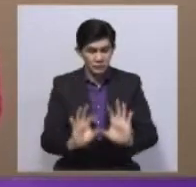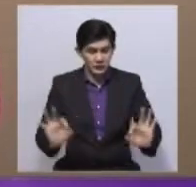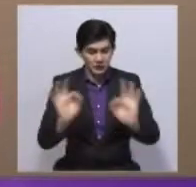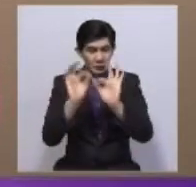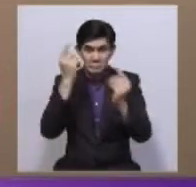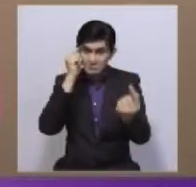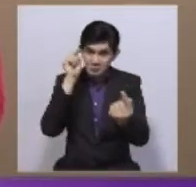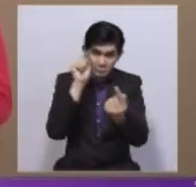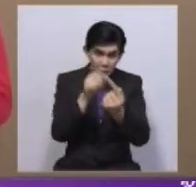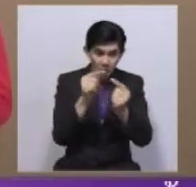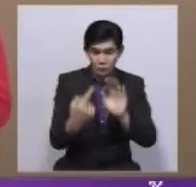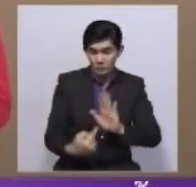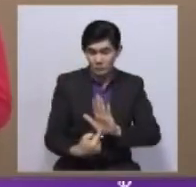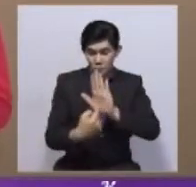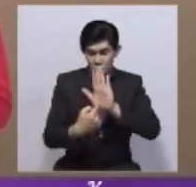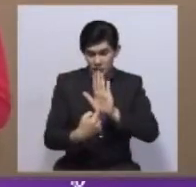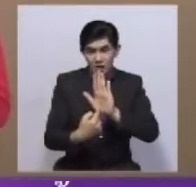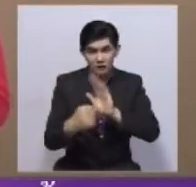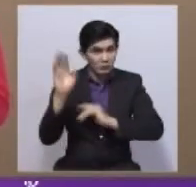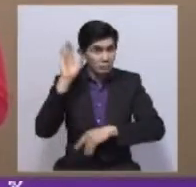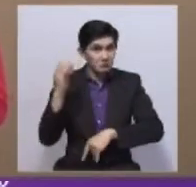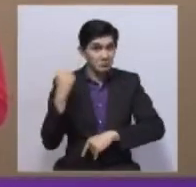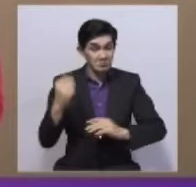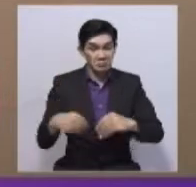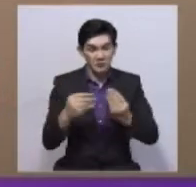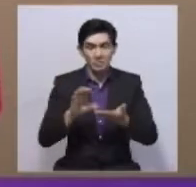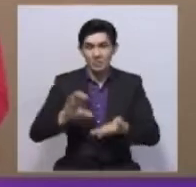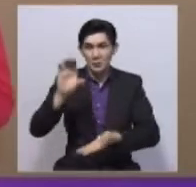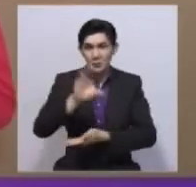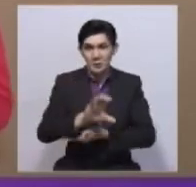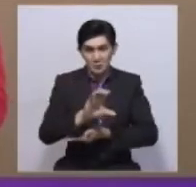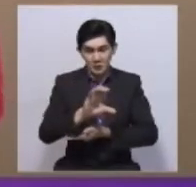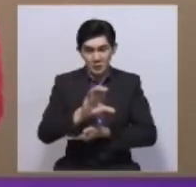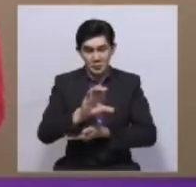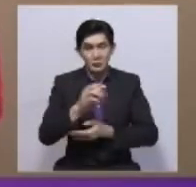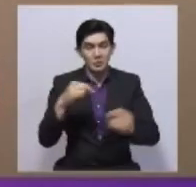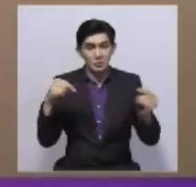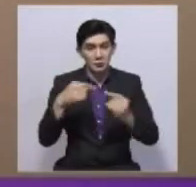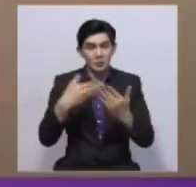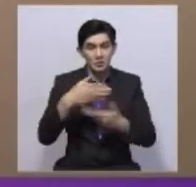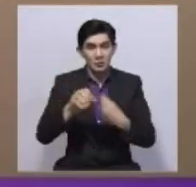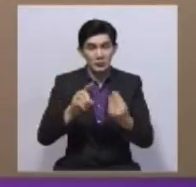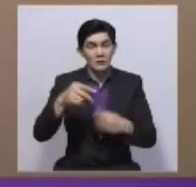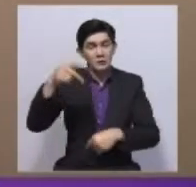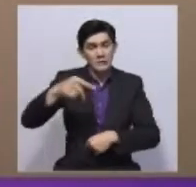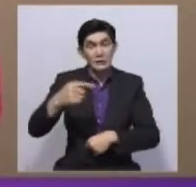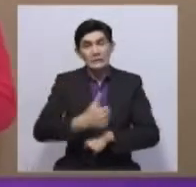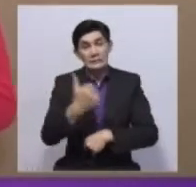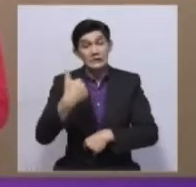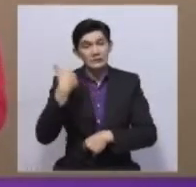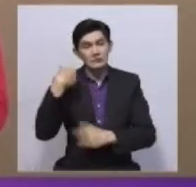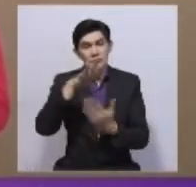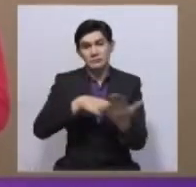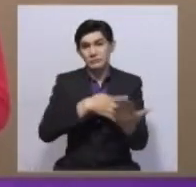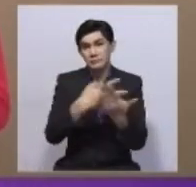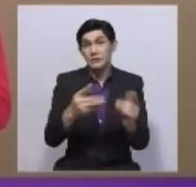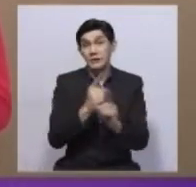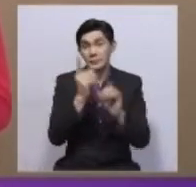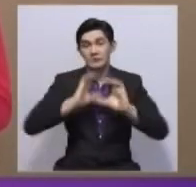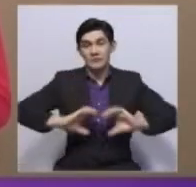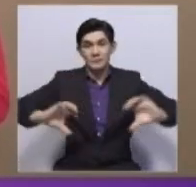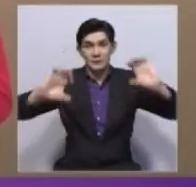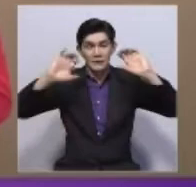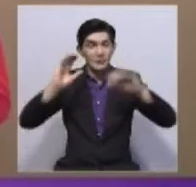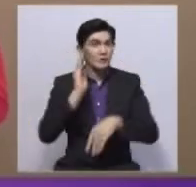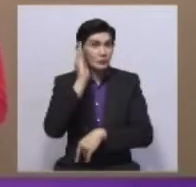เร็จจะยังเป็นต้นแบบและสร้างความเชื่อมั่นให้กับการลงทุนในพื้นที่เขตเศรษฐกิจพิเศษอื่นๆตามนโยบายรัฐบาลต่อ